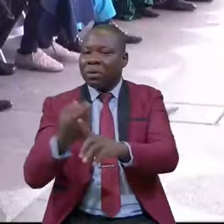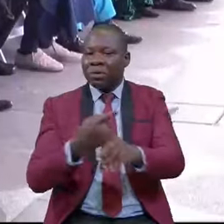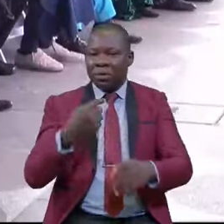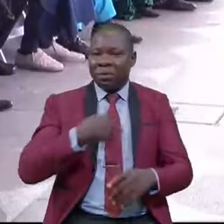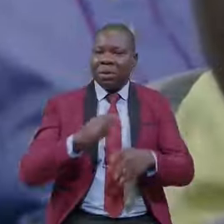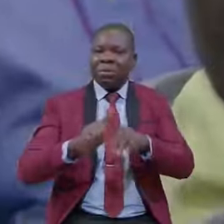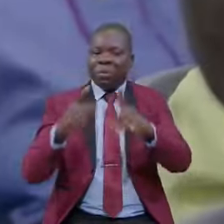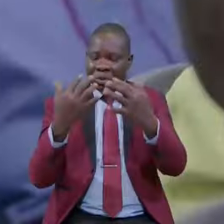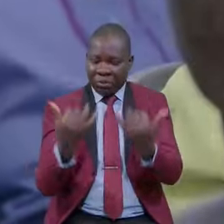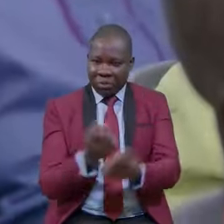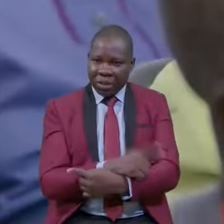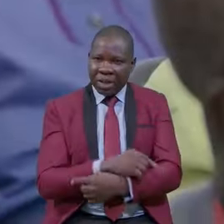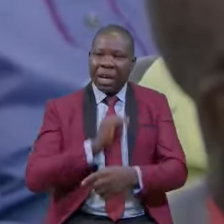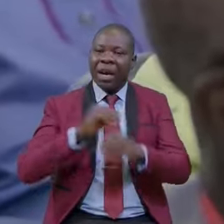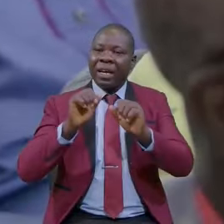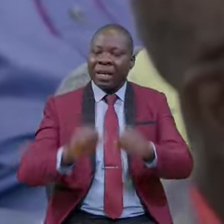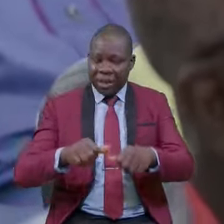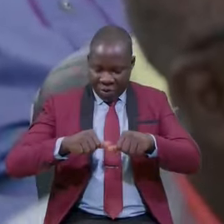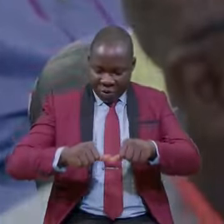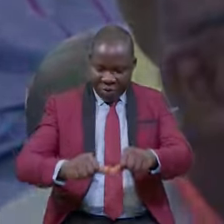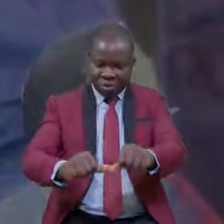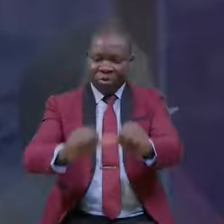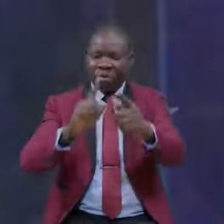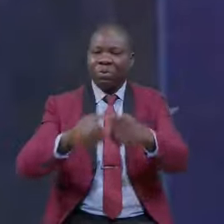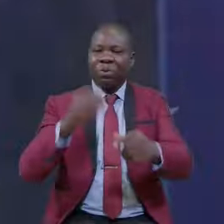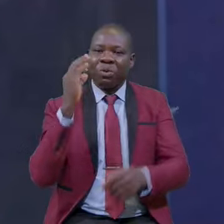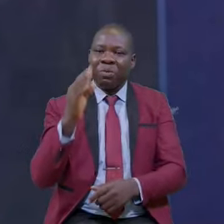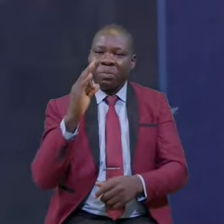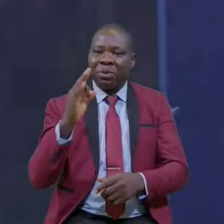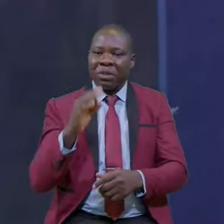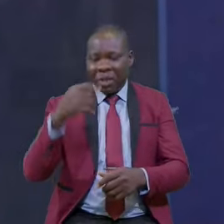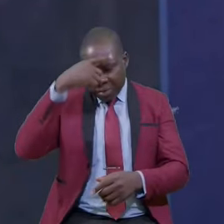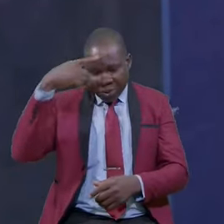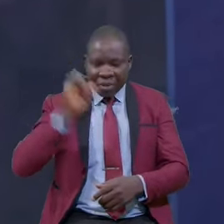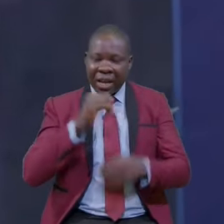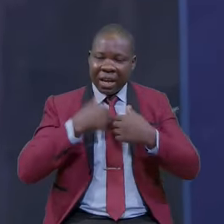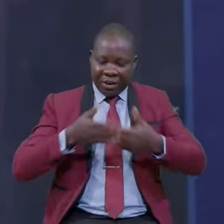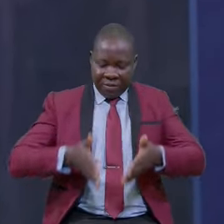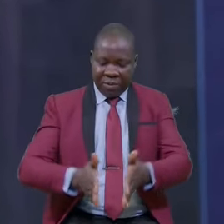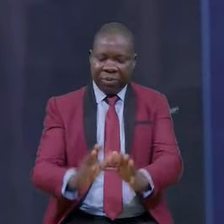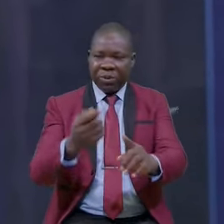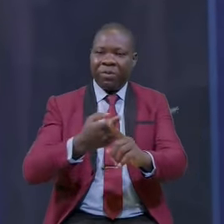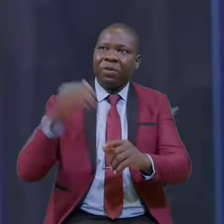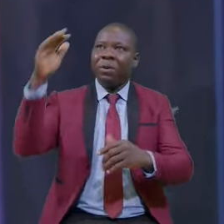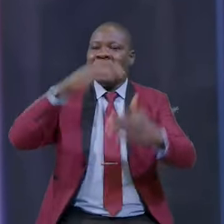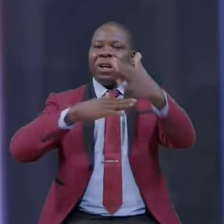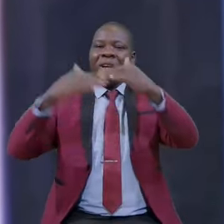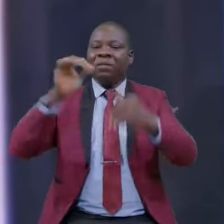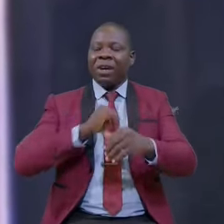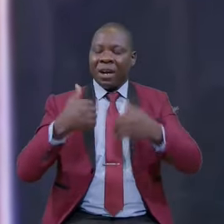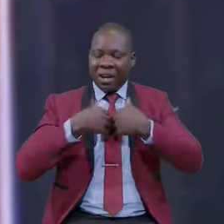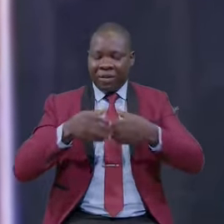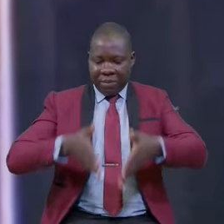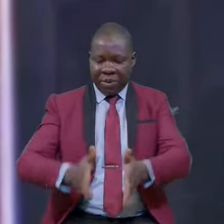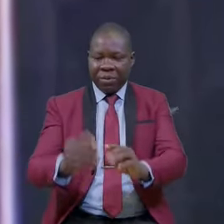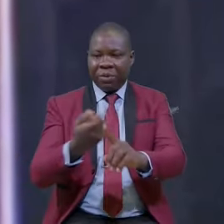longtemps preach, que tu veux prêcher, vas-y seulement. J'ai la permission du ciel. J'ai la permission voice, de ma voix.